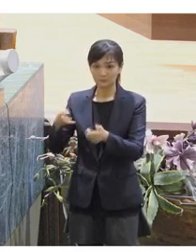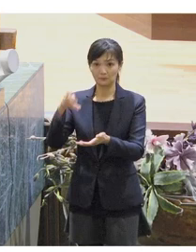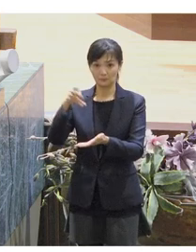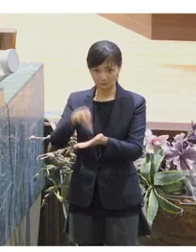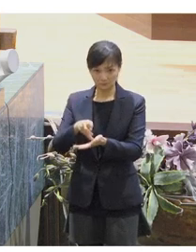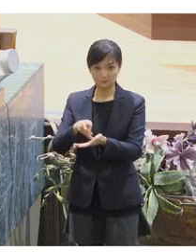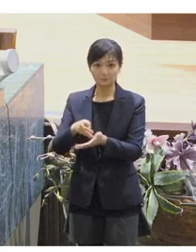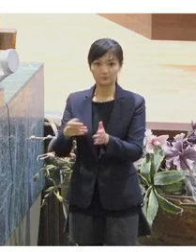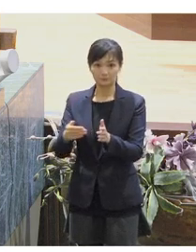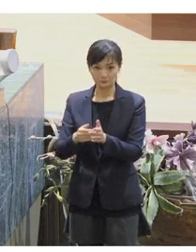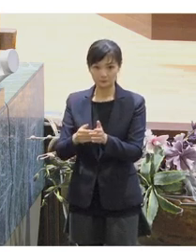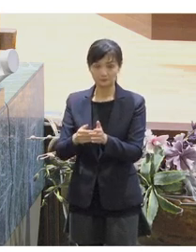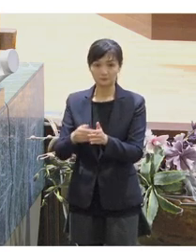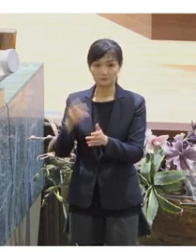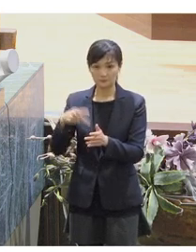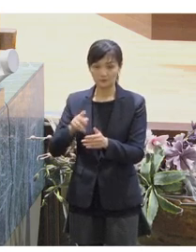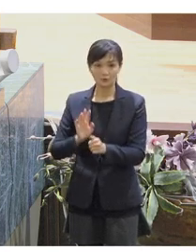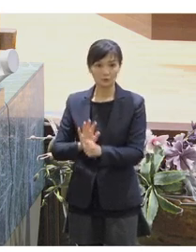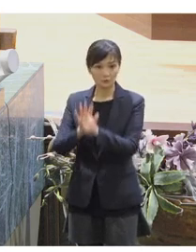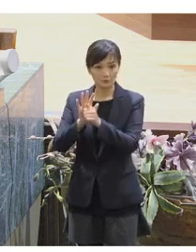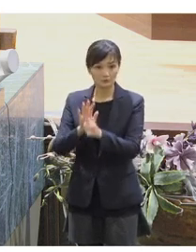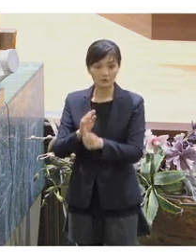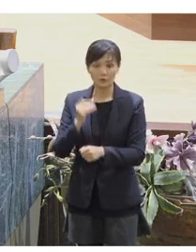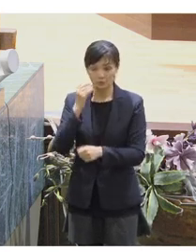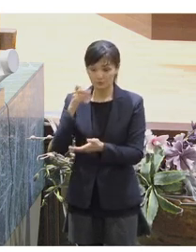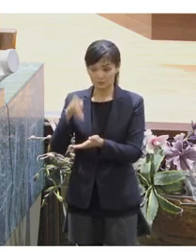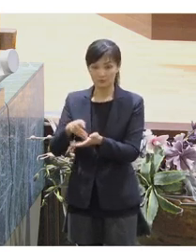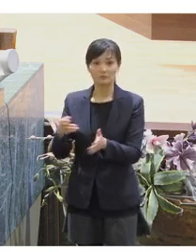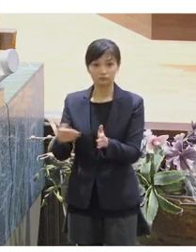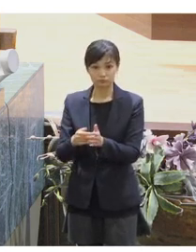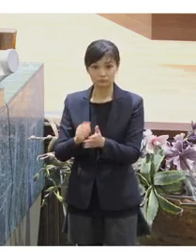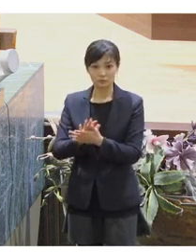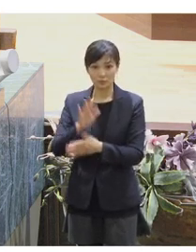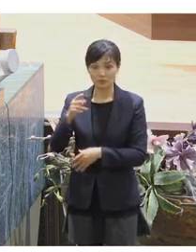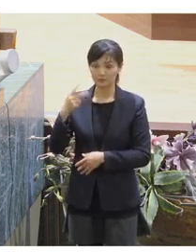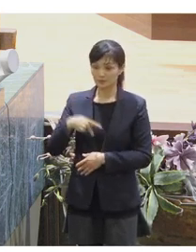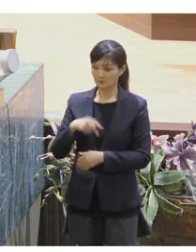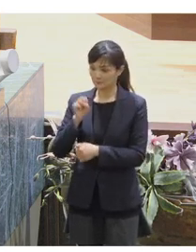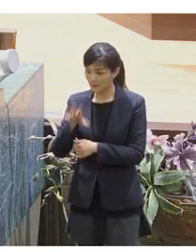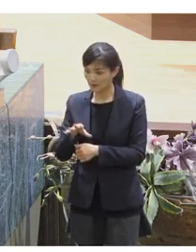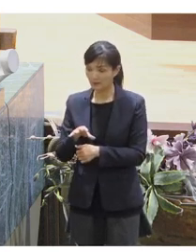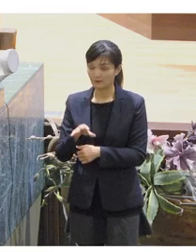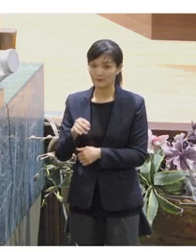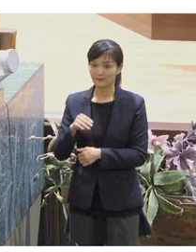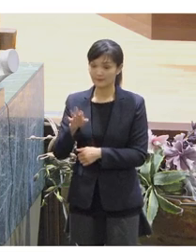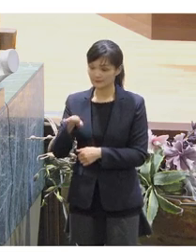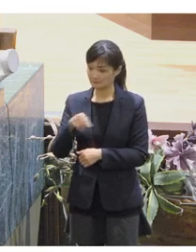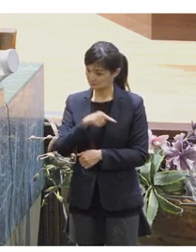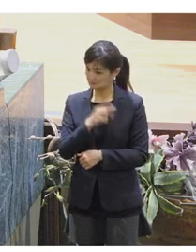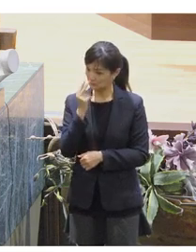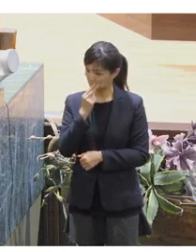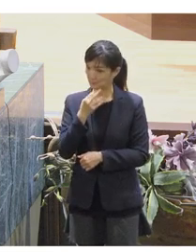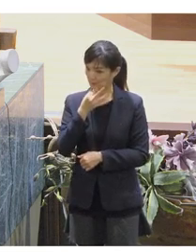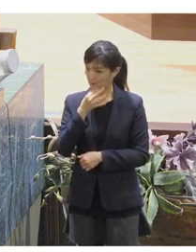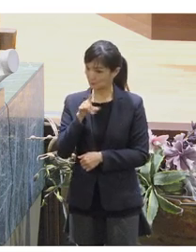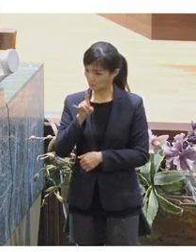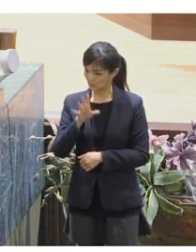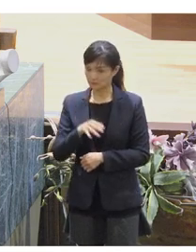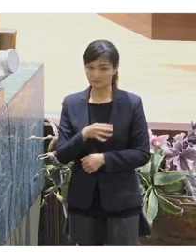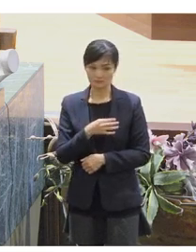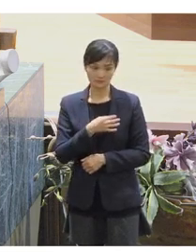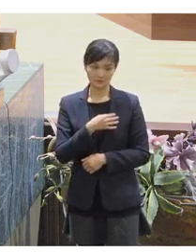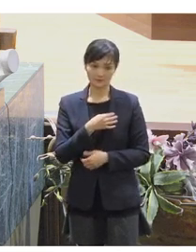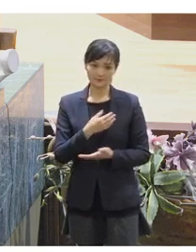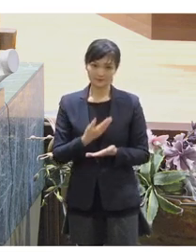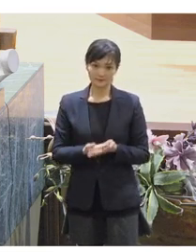情才会推得出来。那签了之后，你不能事后告诉他说有风险。那这可是这样就会造成后续的一些困